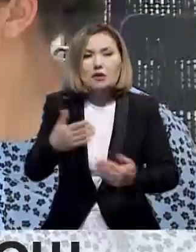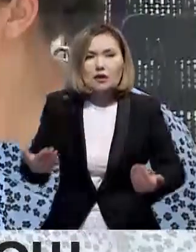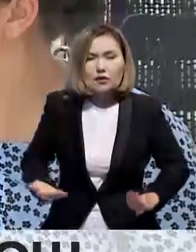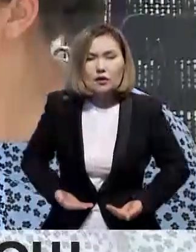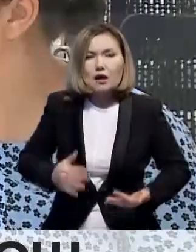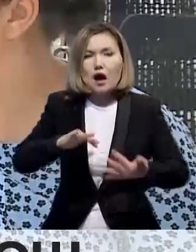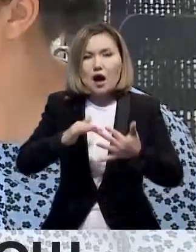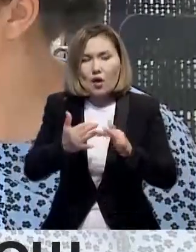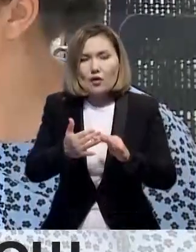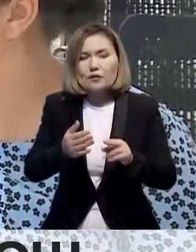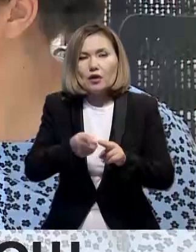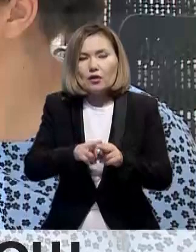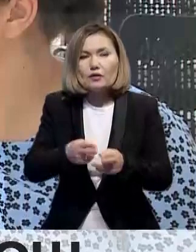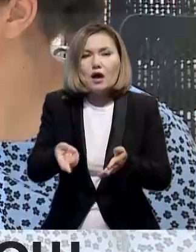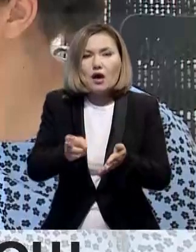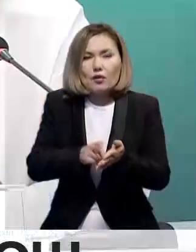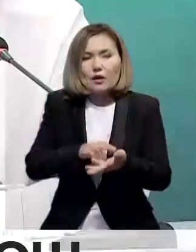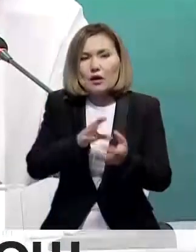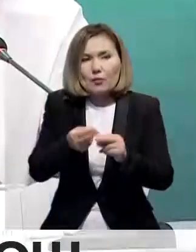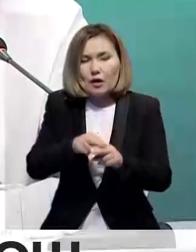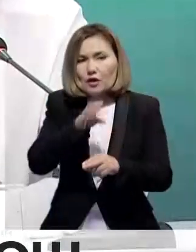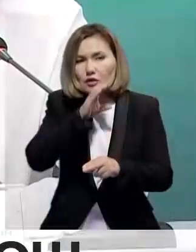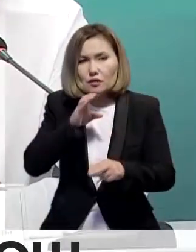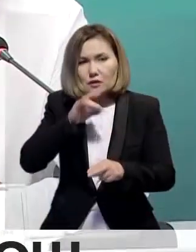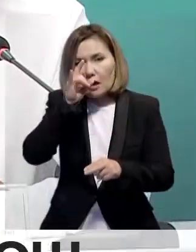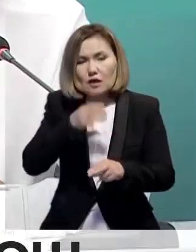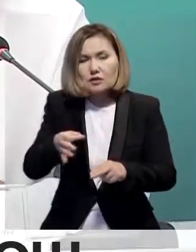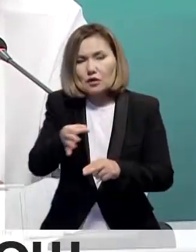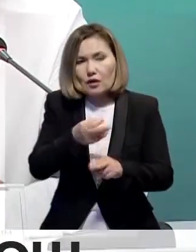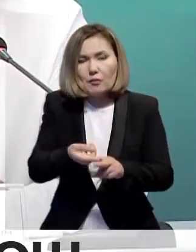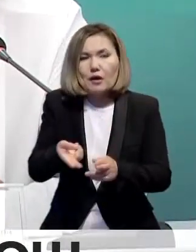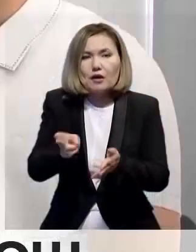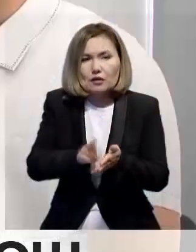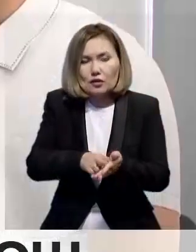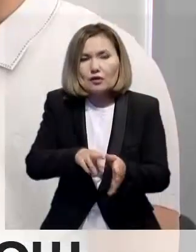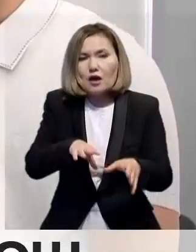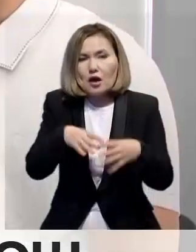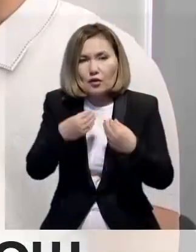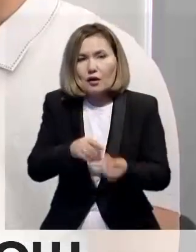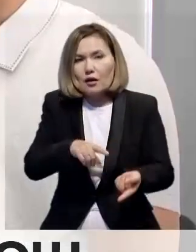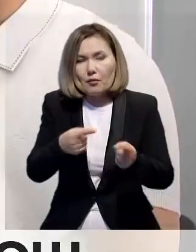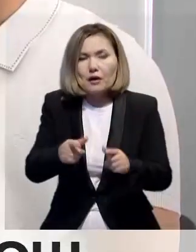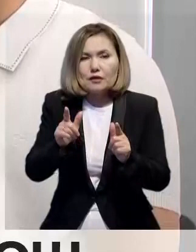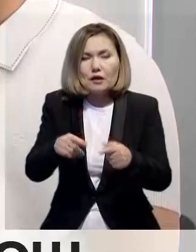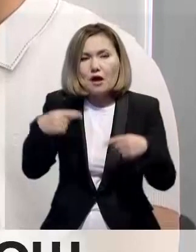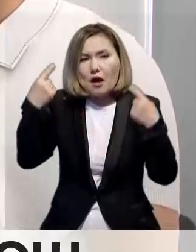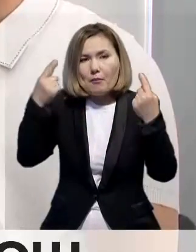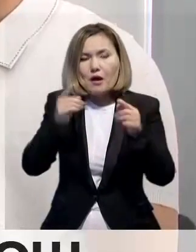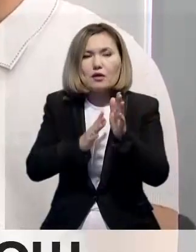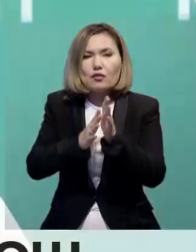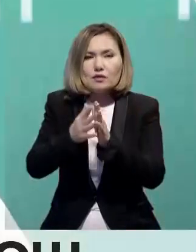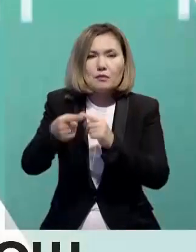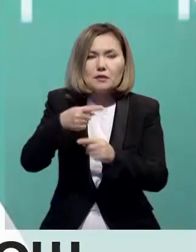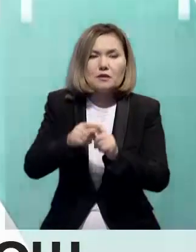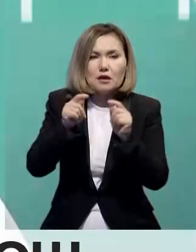ауданына барған. Сонда Қарашілік ауылына қоныс аударып, мал шаруашылығымен айналысуға шешім қабылдапты. Себебі мал өсіруге өте қолайлы екенін